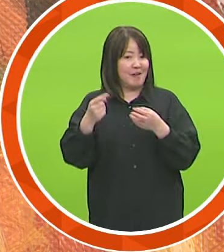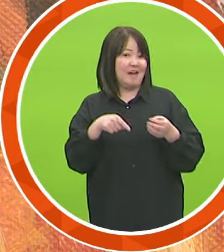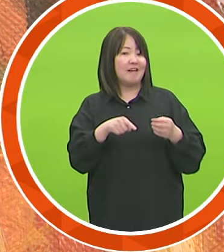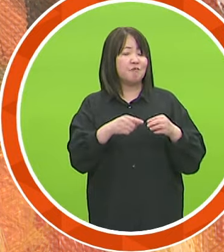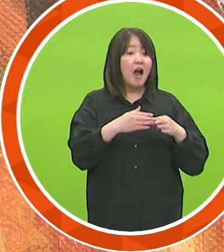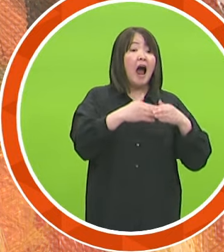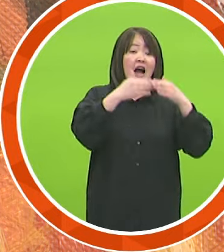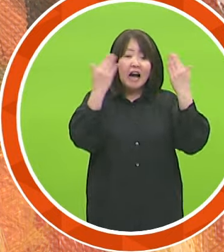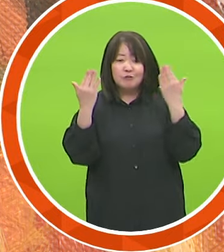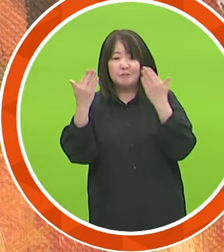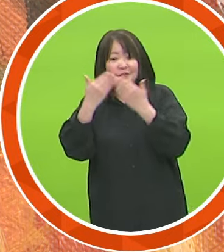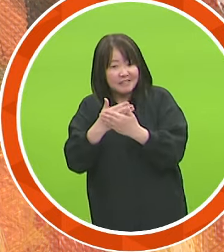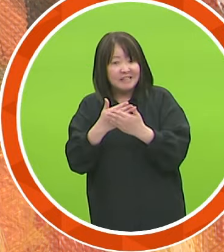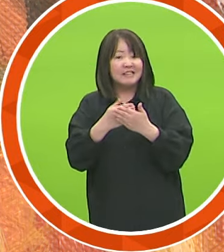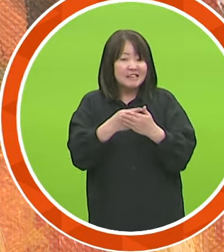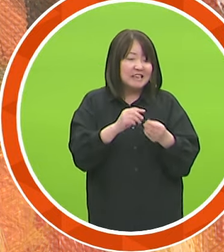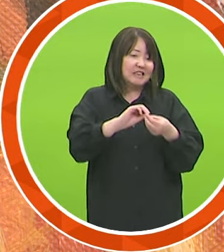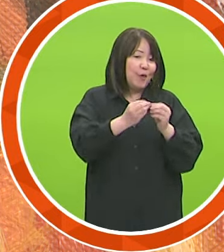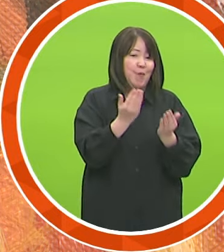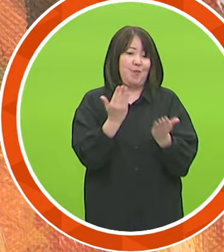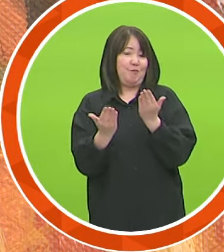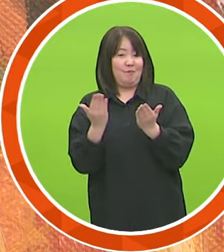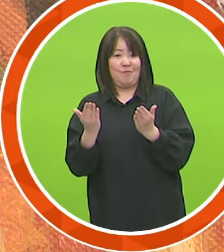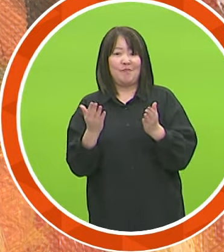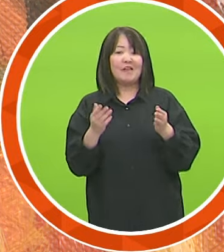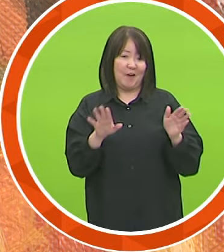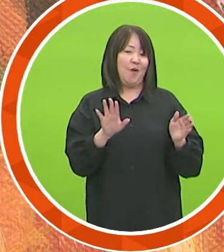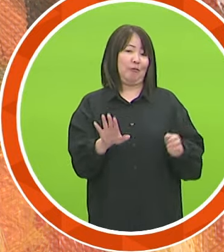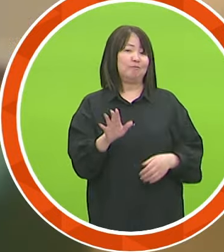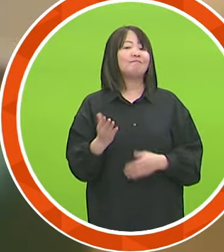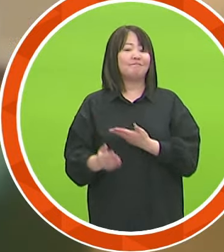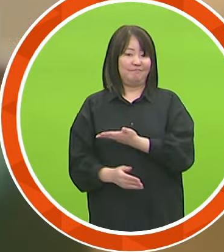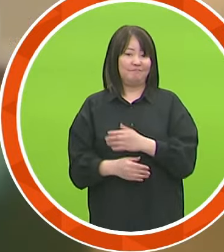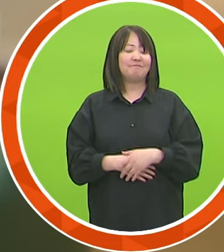分と暗い部分で色の付け方を変えています。